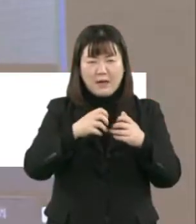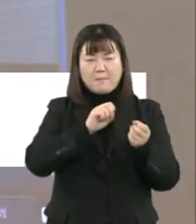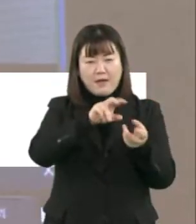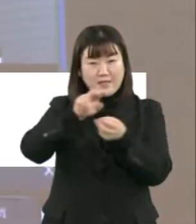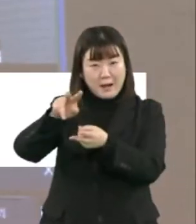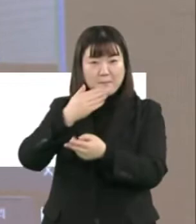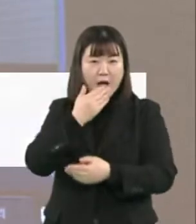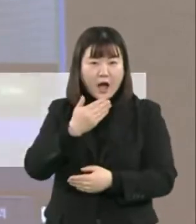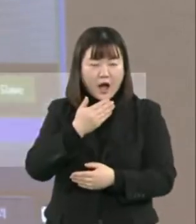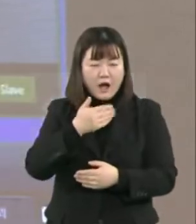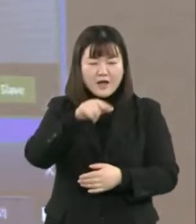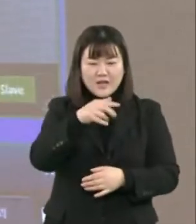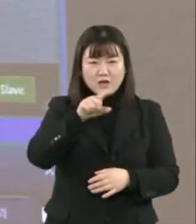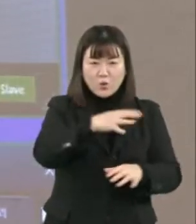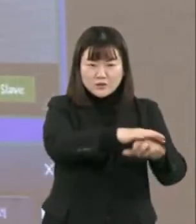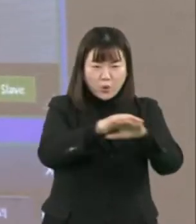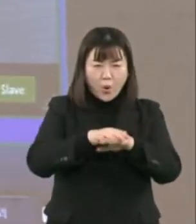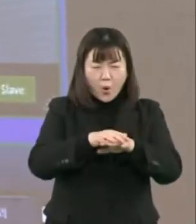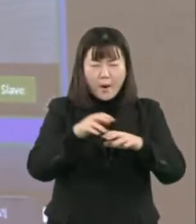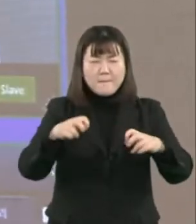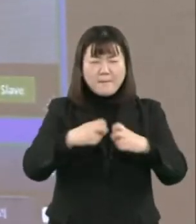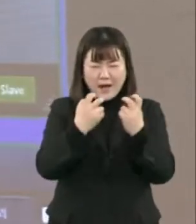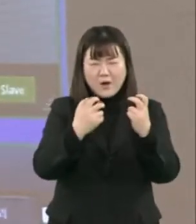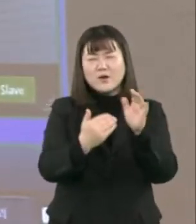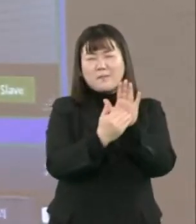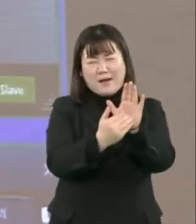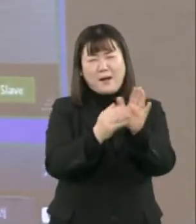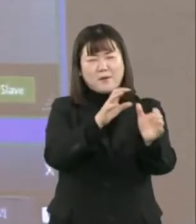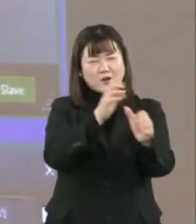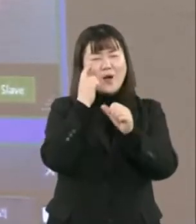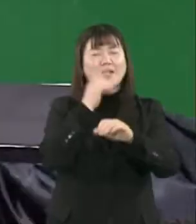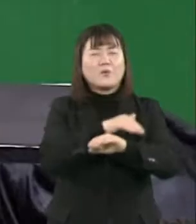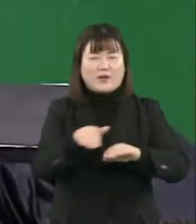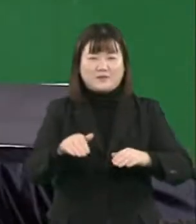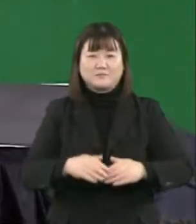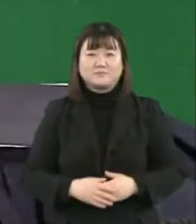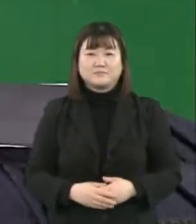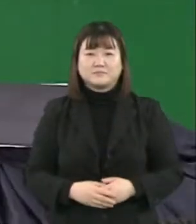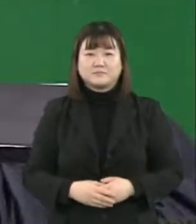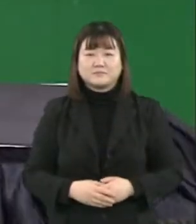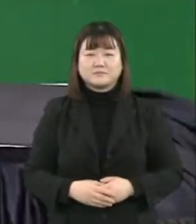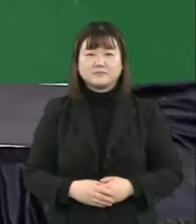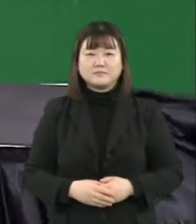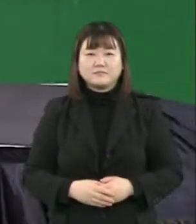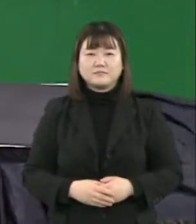지원과 개꼴 지도 구축을 통한 연한 사고 예방 등에 활용할 계획입니다 얘기하고 소 상기